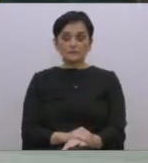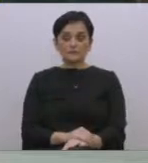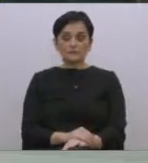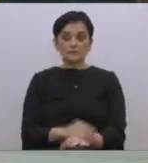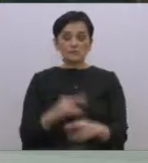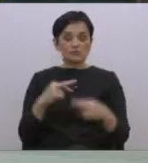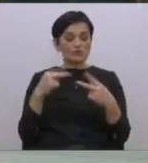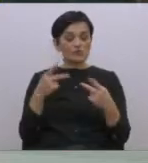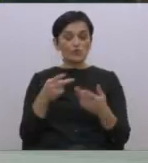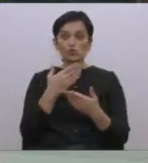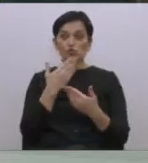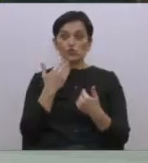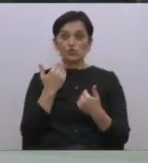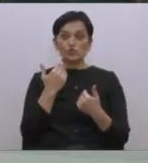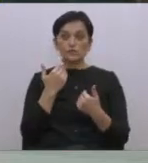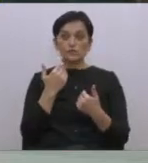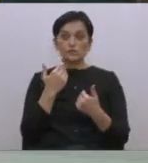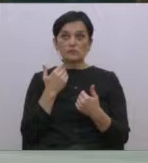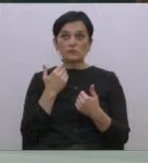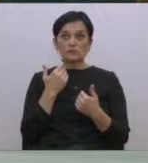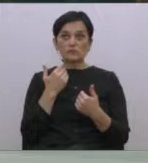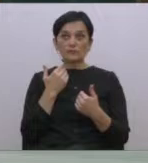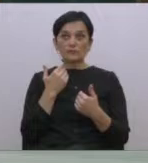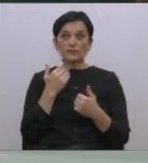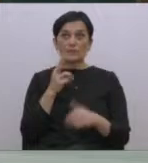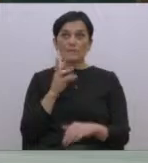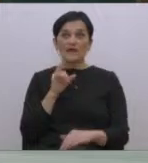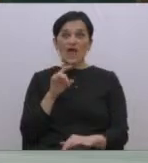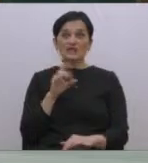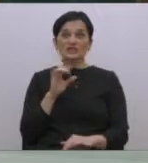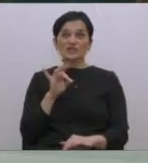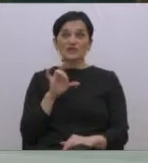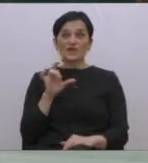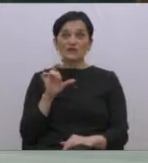Trule de bia, ca forțele. Mihail Sajul, zic.